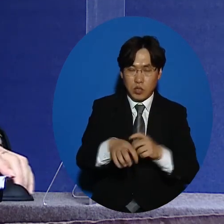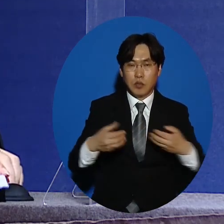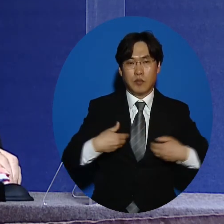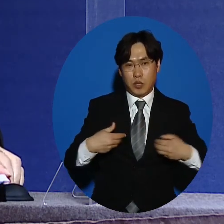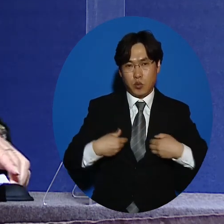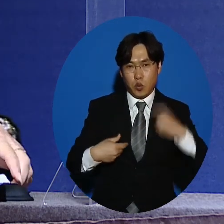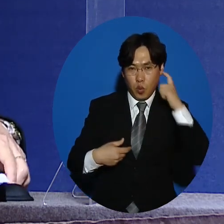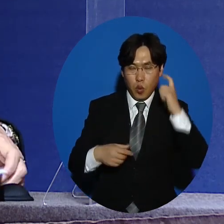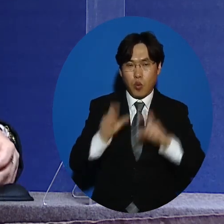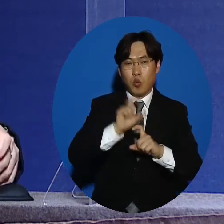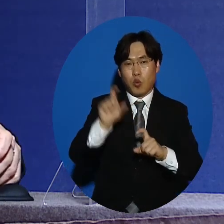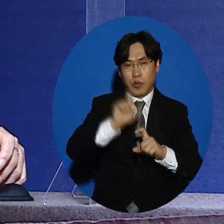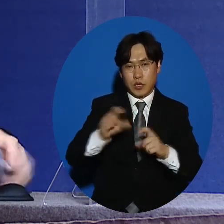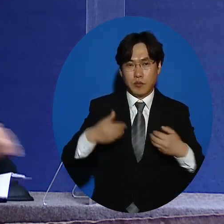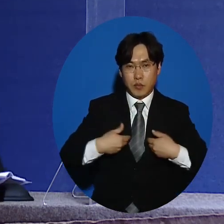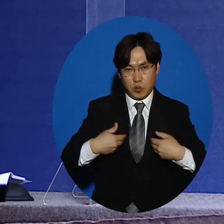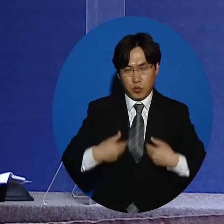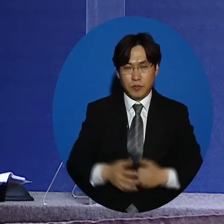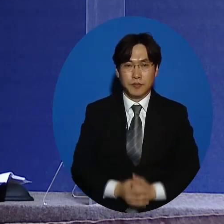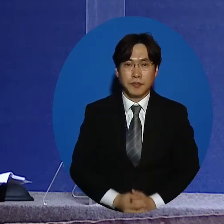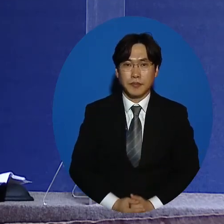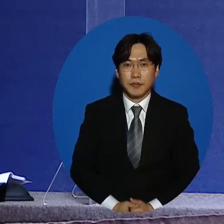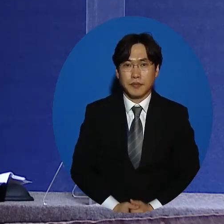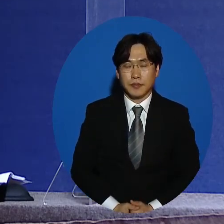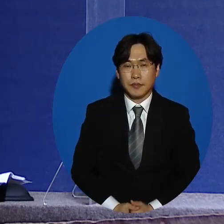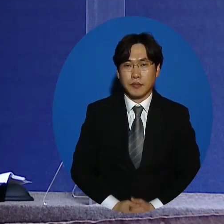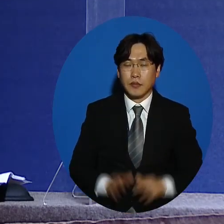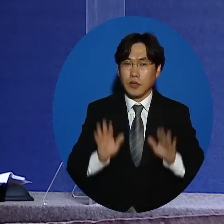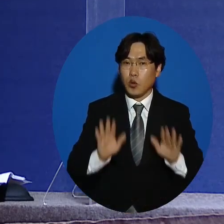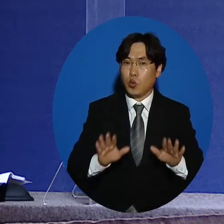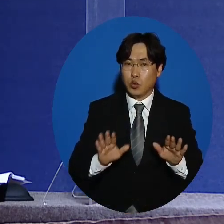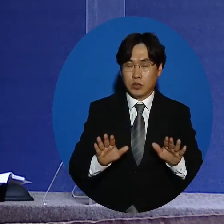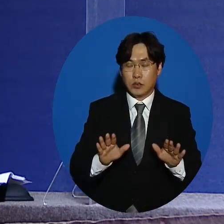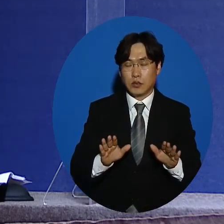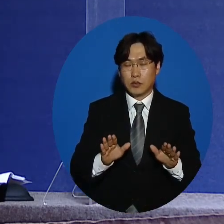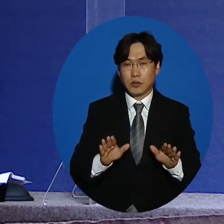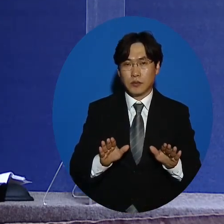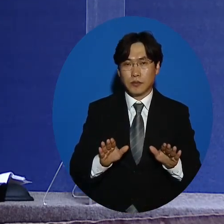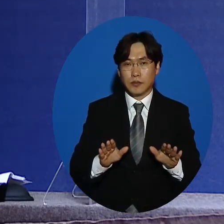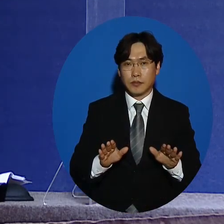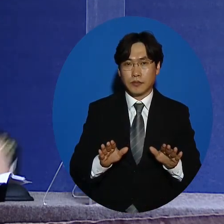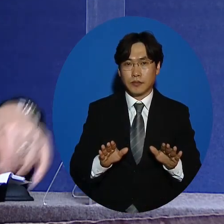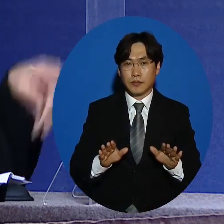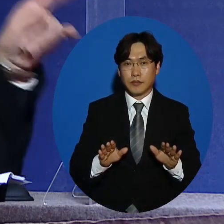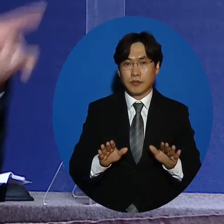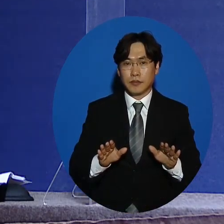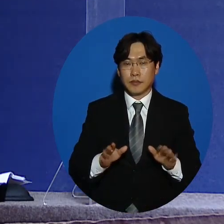사회운동가들이 좀 생각을 해주셨으면 좋겠고요. 오늘 이